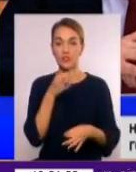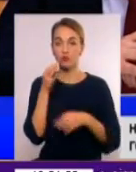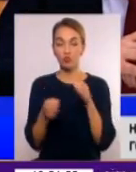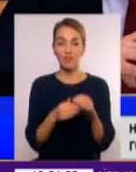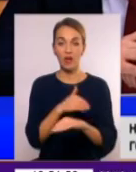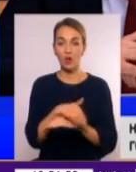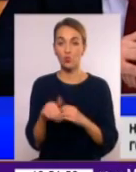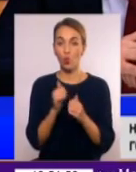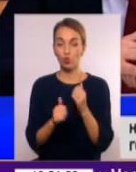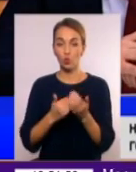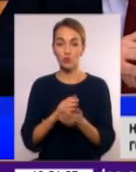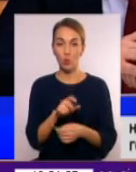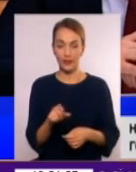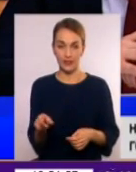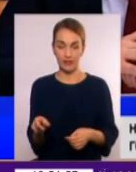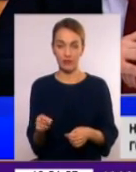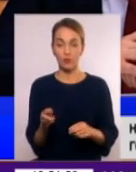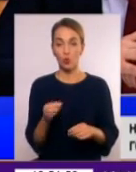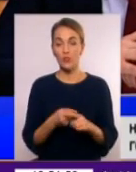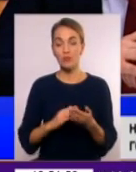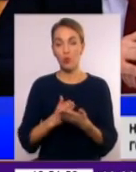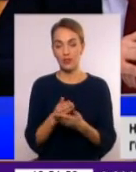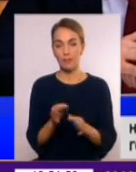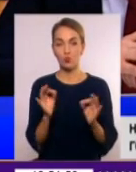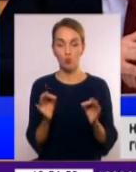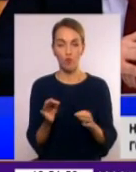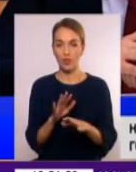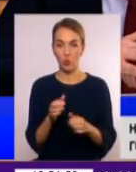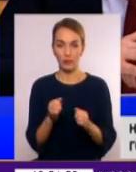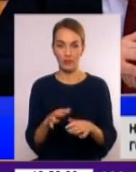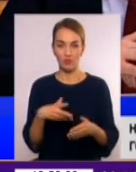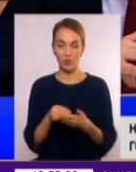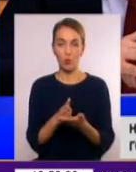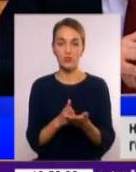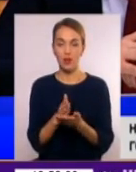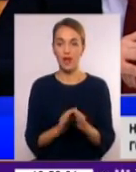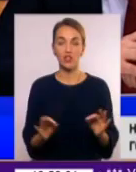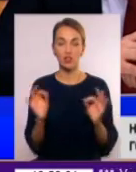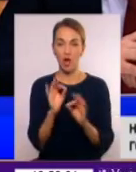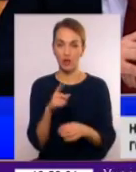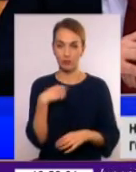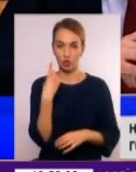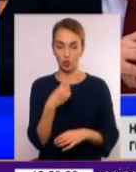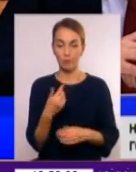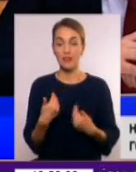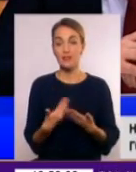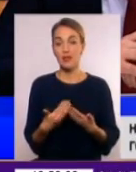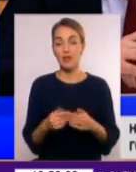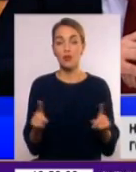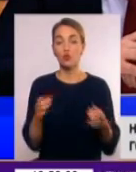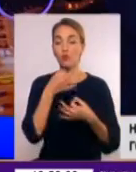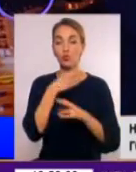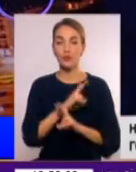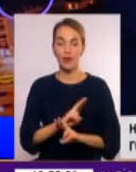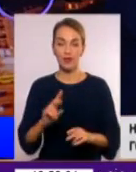адресу кожного з політиків, то ці політики, безумовно, би не утримались на своїх посадах ніяким чином. Мені здається, що в